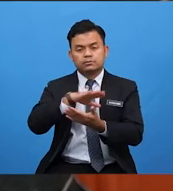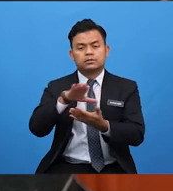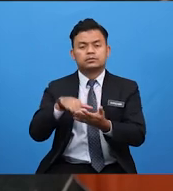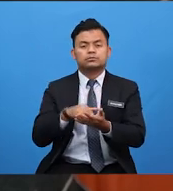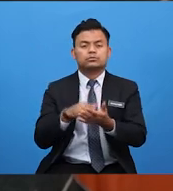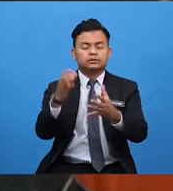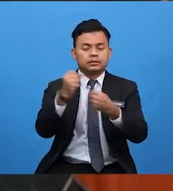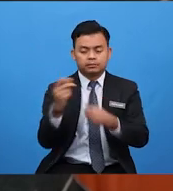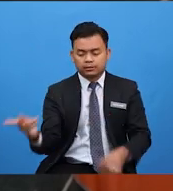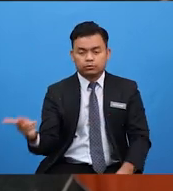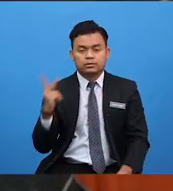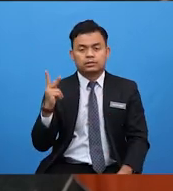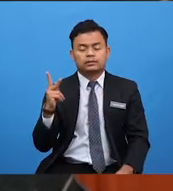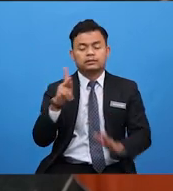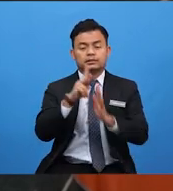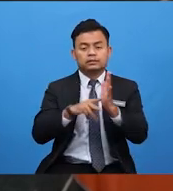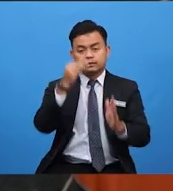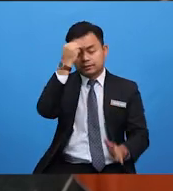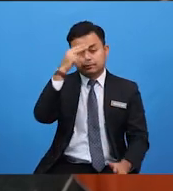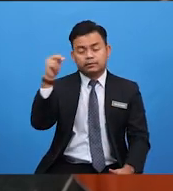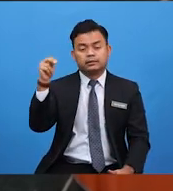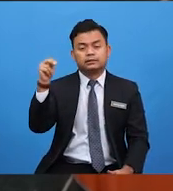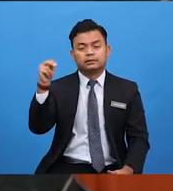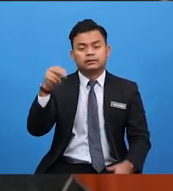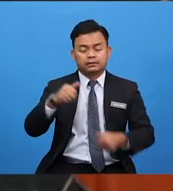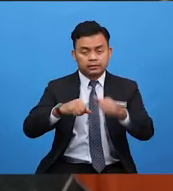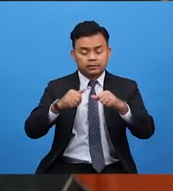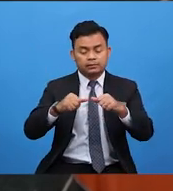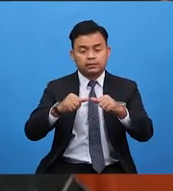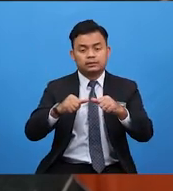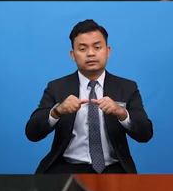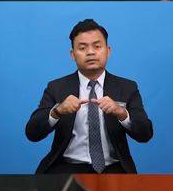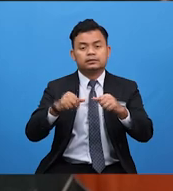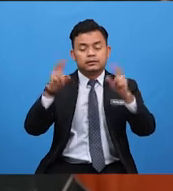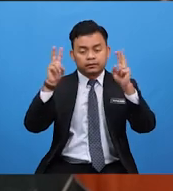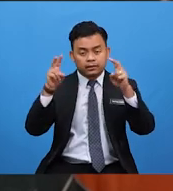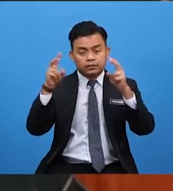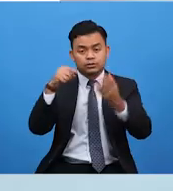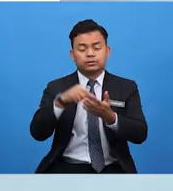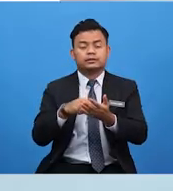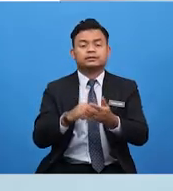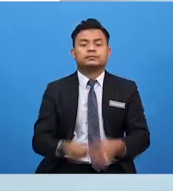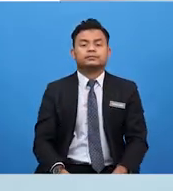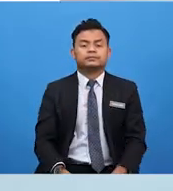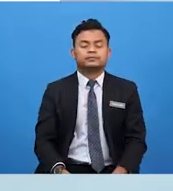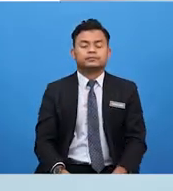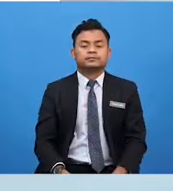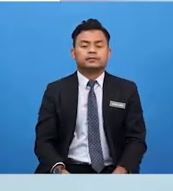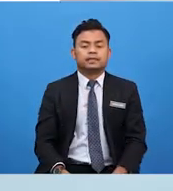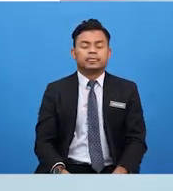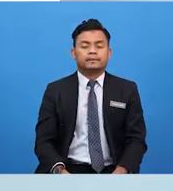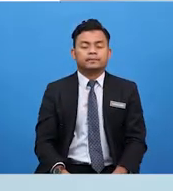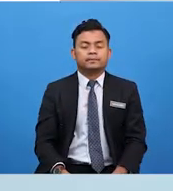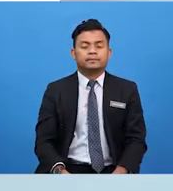menguasai kemahiran amali bagi tajuk proses akhir batik lukis, iaitu dapat mengenal